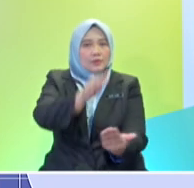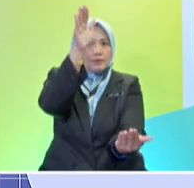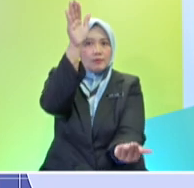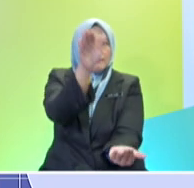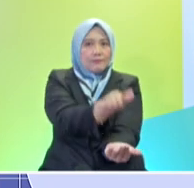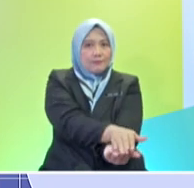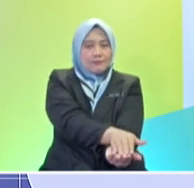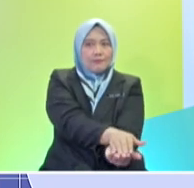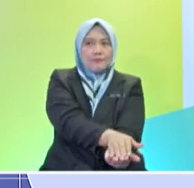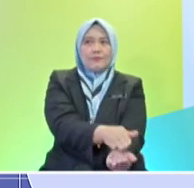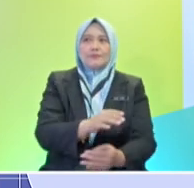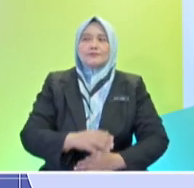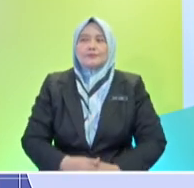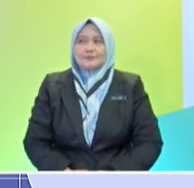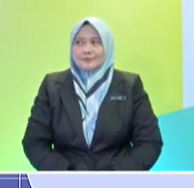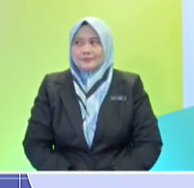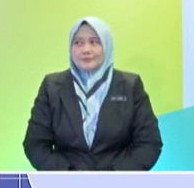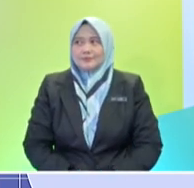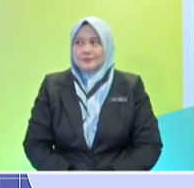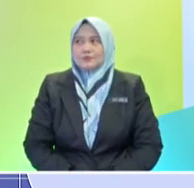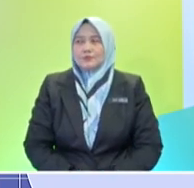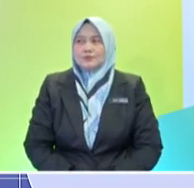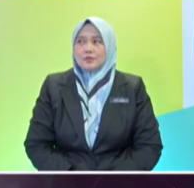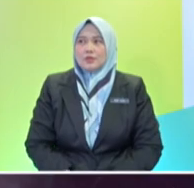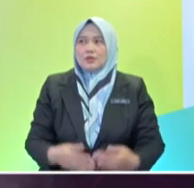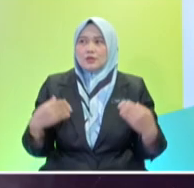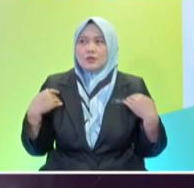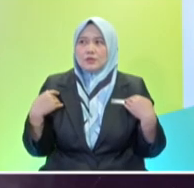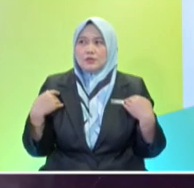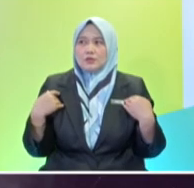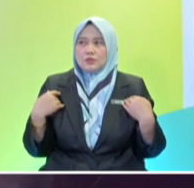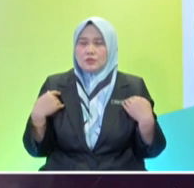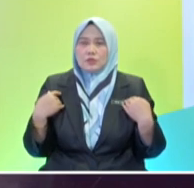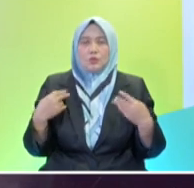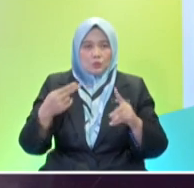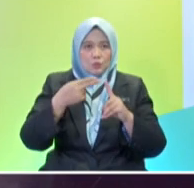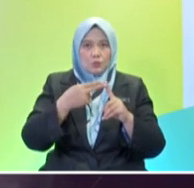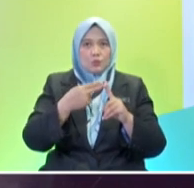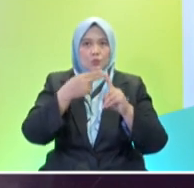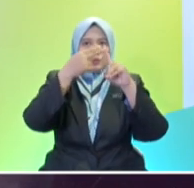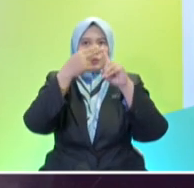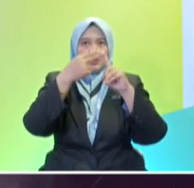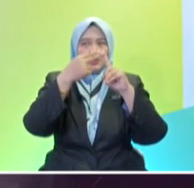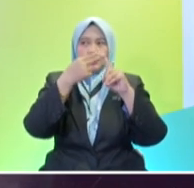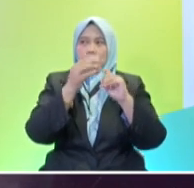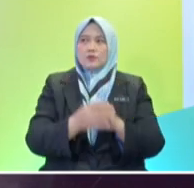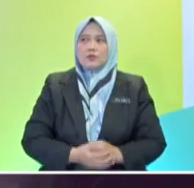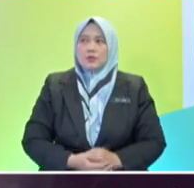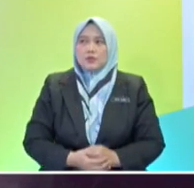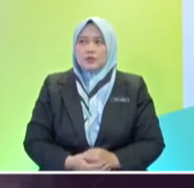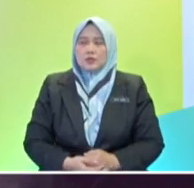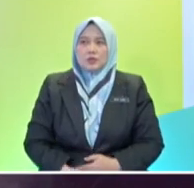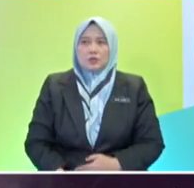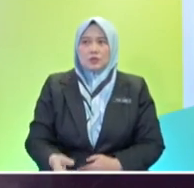Mira? Ini buaya, cikgu. Jadi badan bahagian utama pada buaya ialah kulit